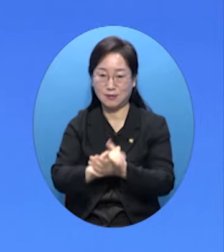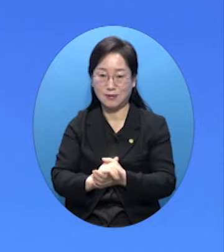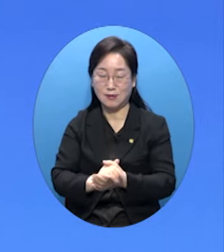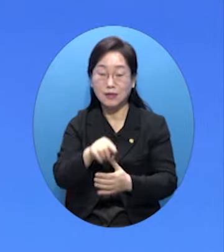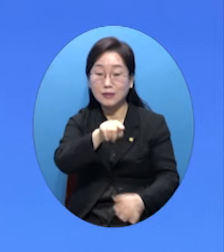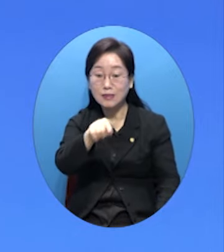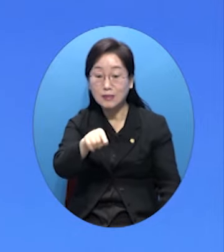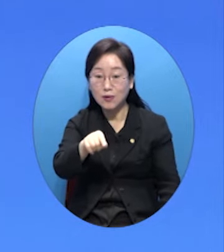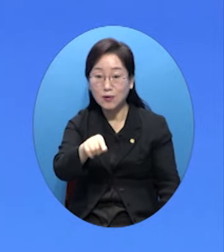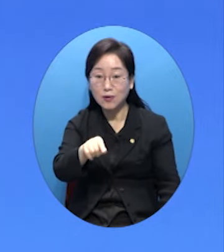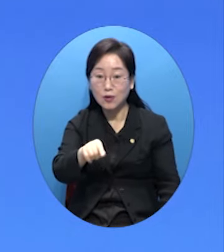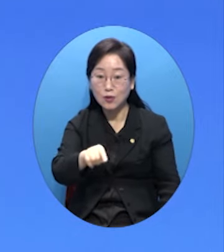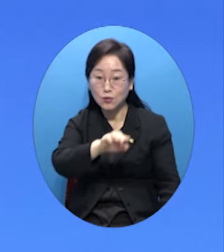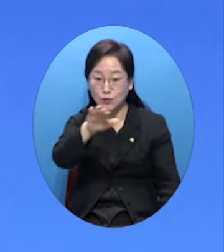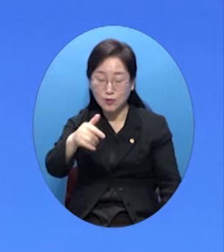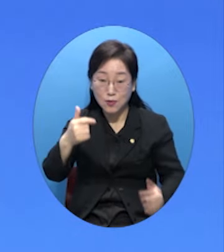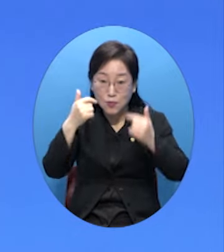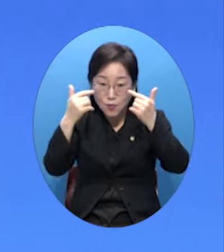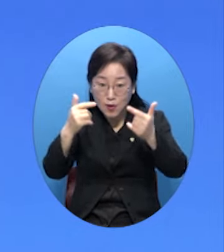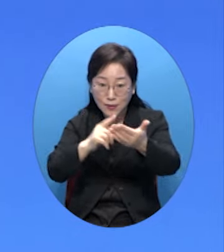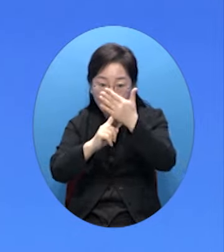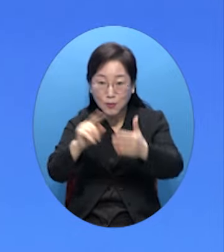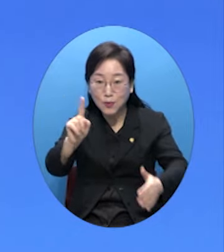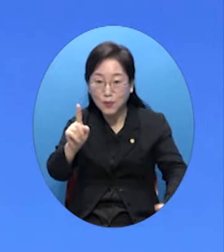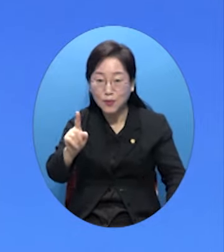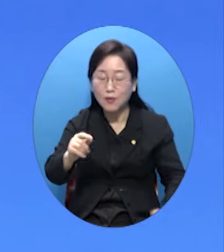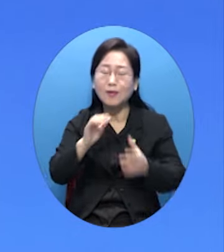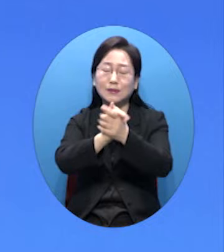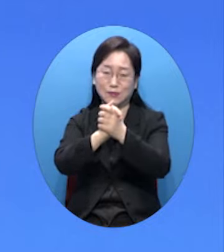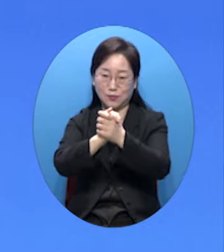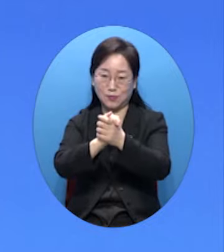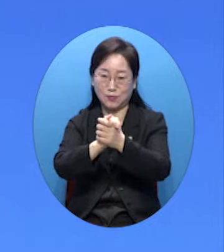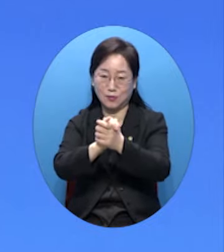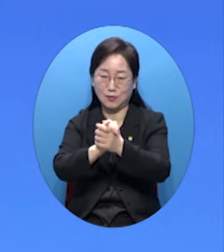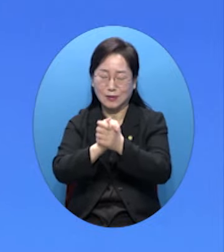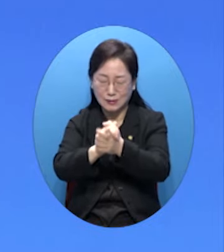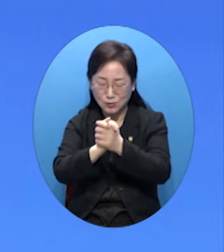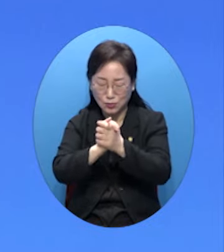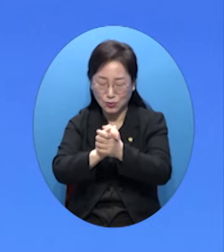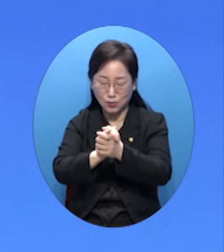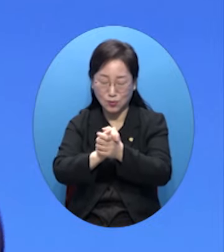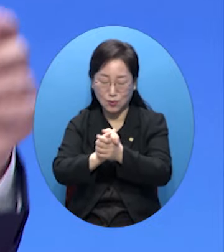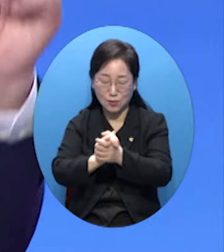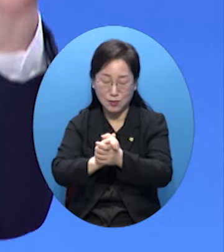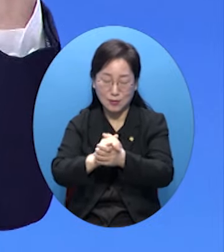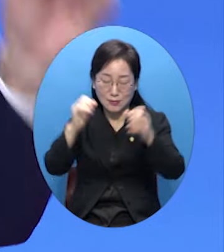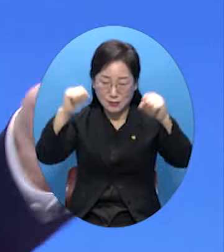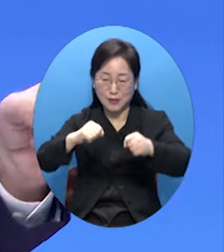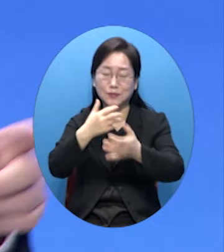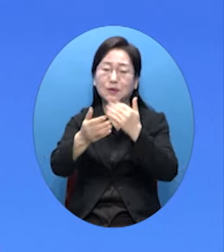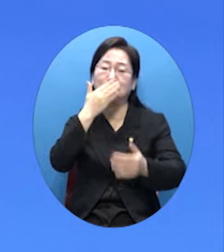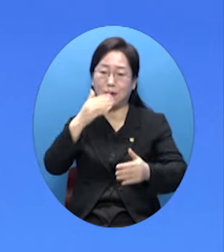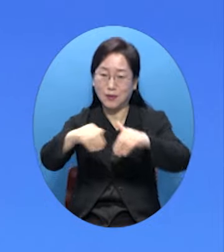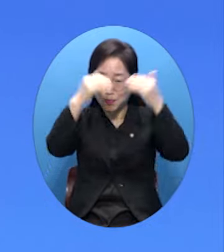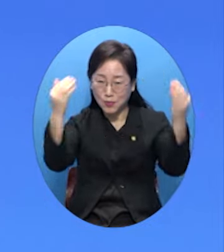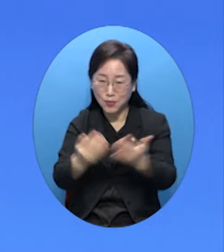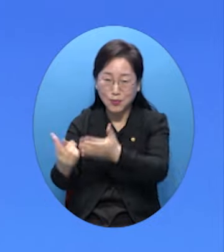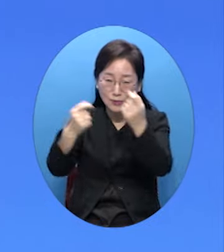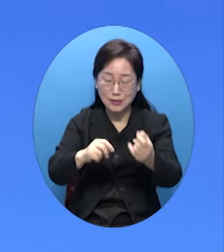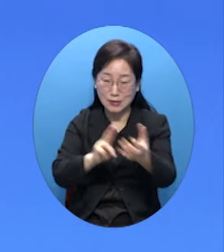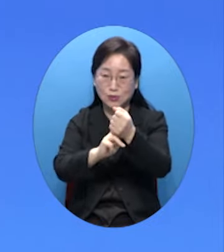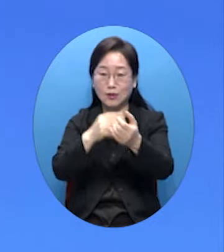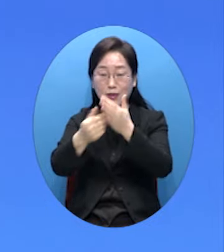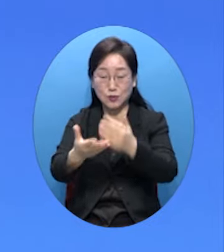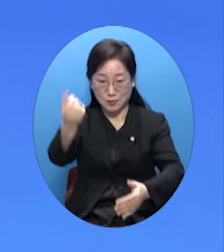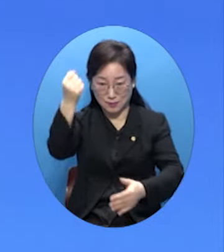이것이 우리에게 구체적으로 다가오는 것이 기도입니다. 기도를 통해서 우리가 그걸 구체적으로 체험할 수가 있습니다. 오늘 모두가 다 기적을